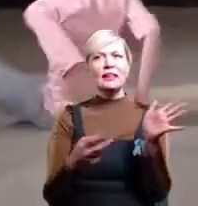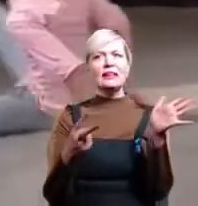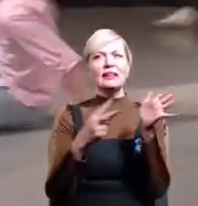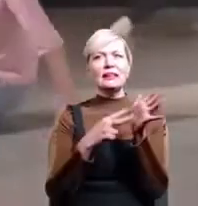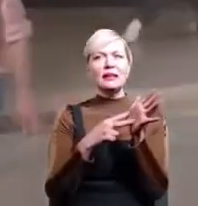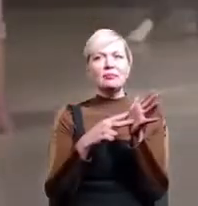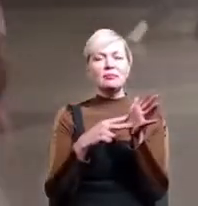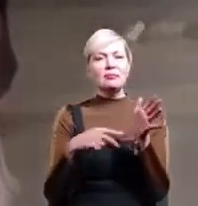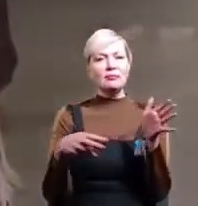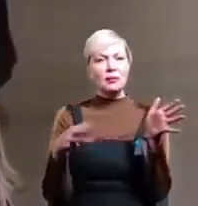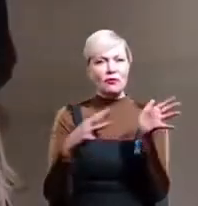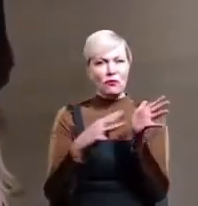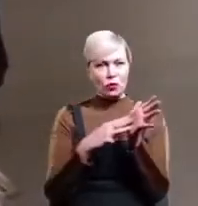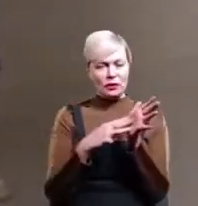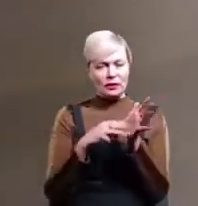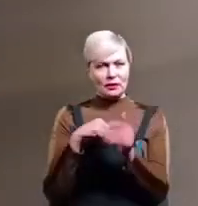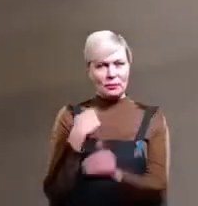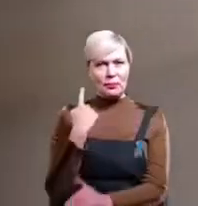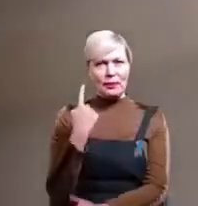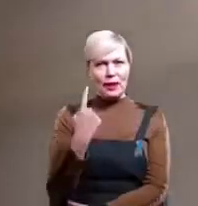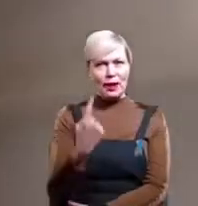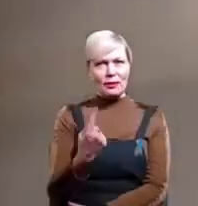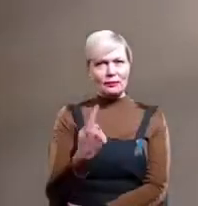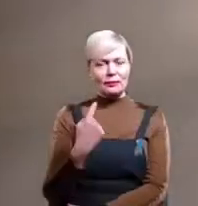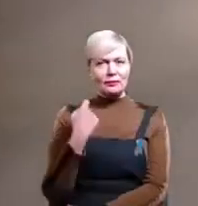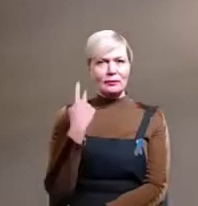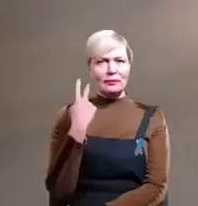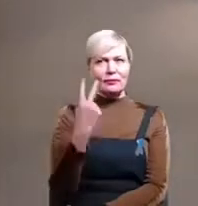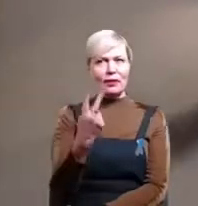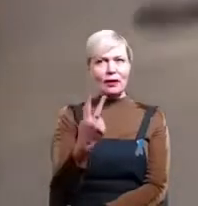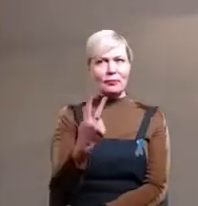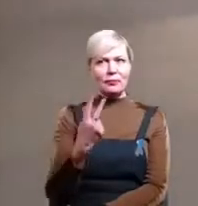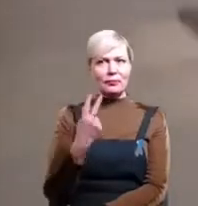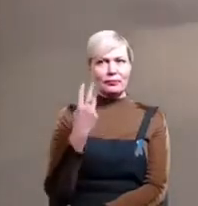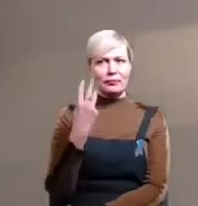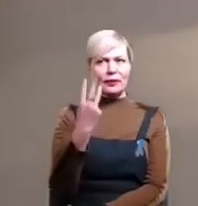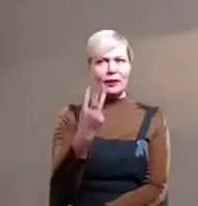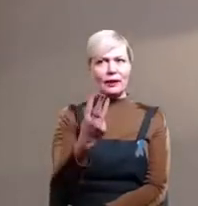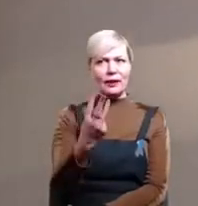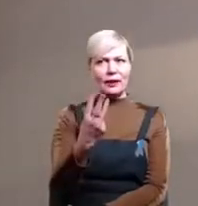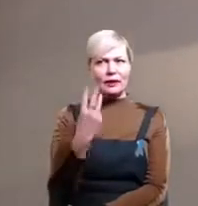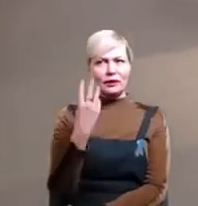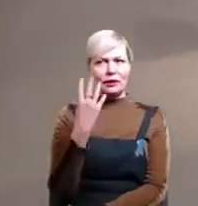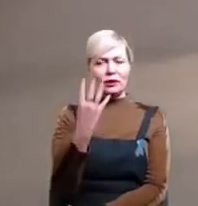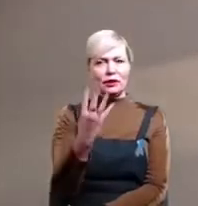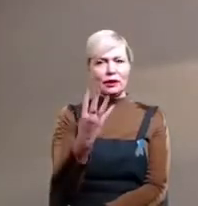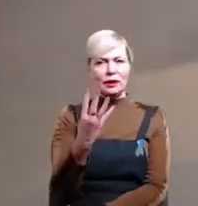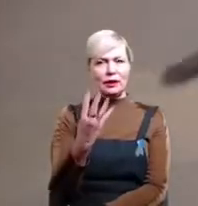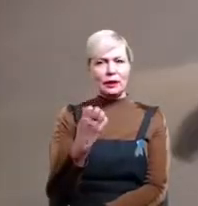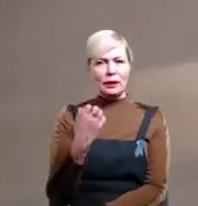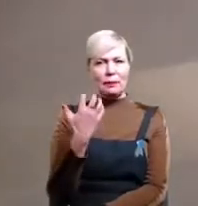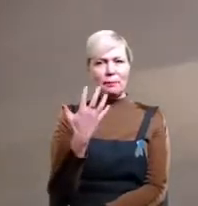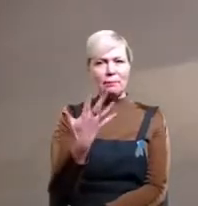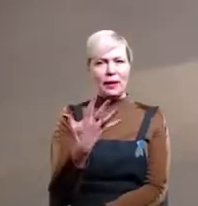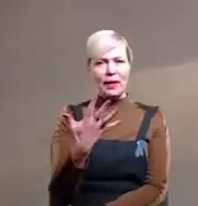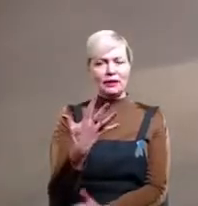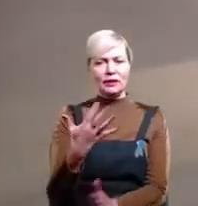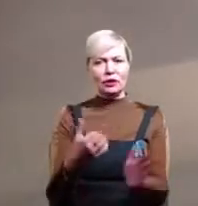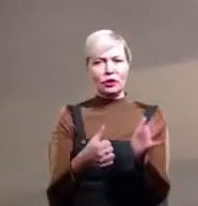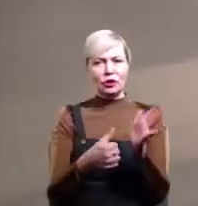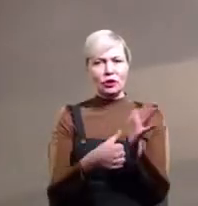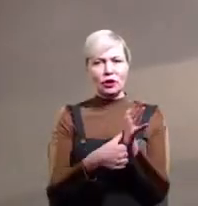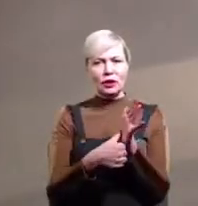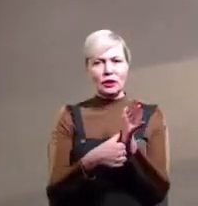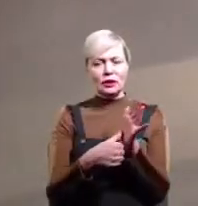Шесть, семь, восемь, раз, два, три, четыре, пять,